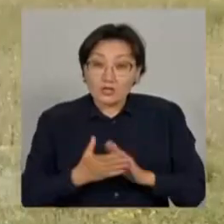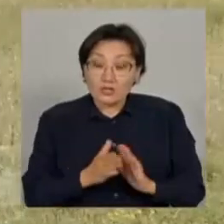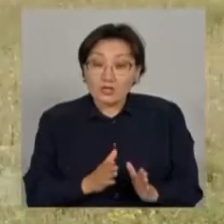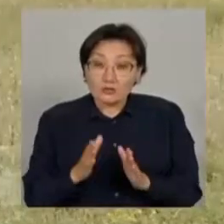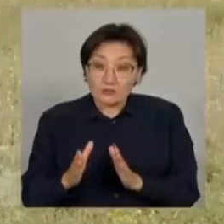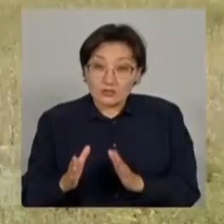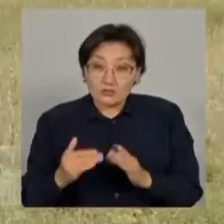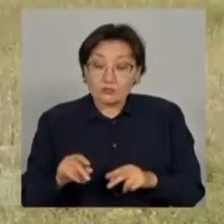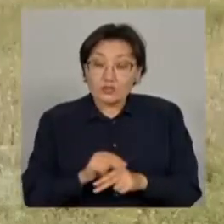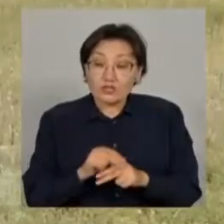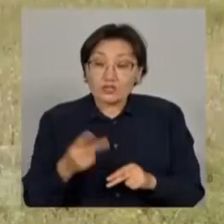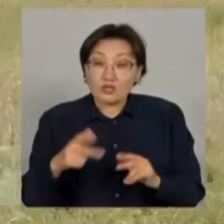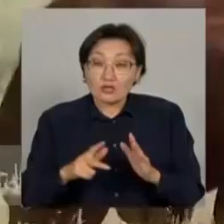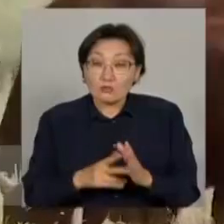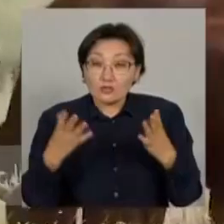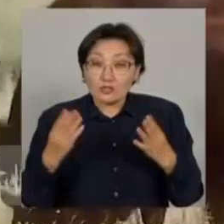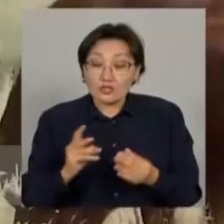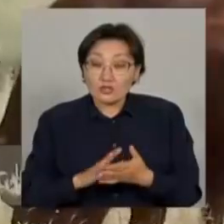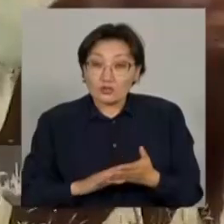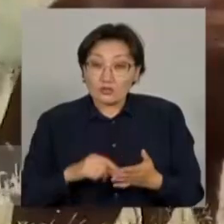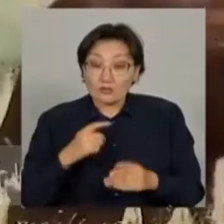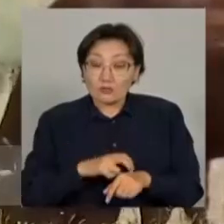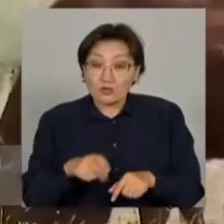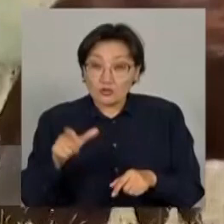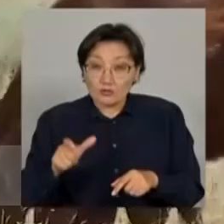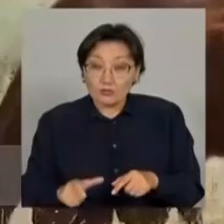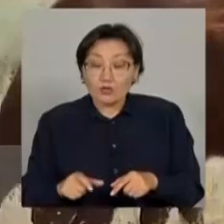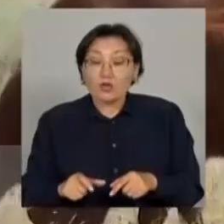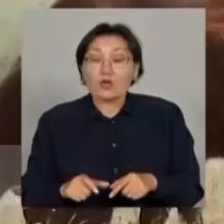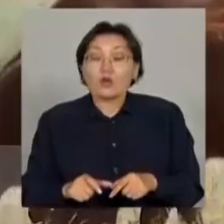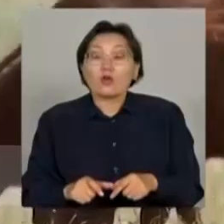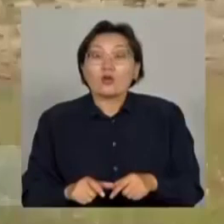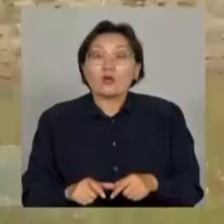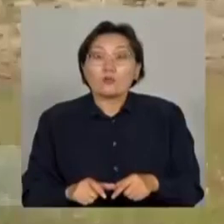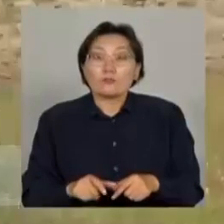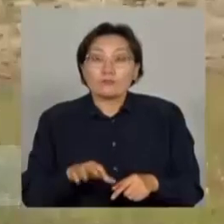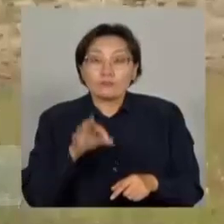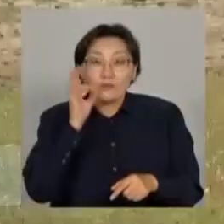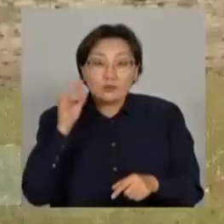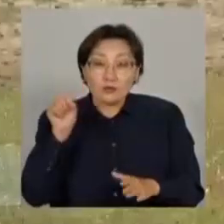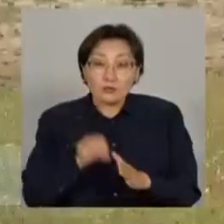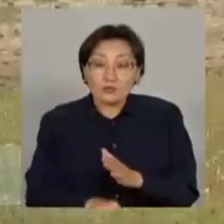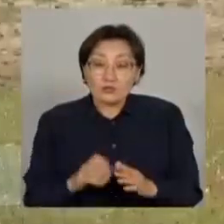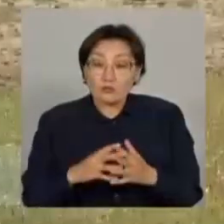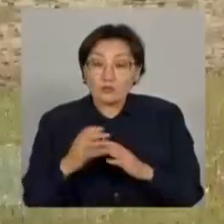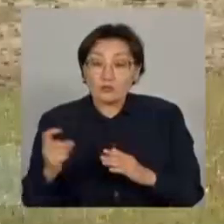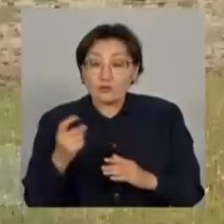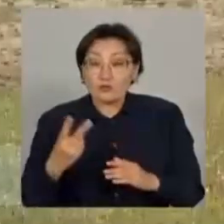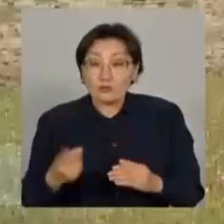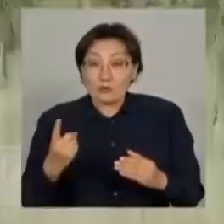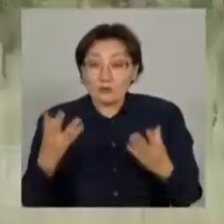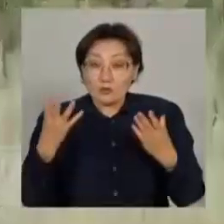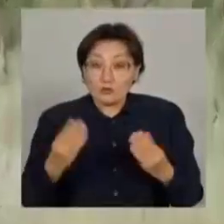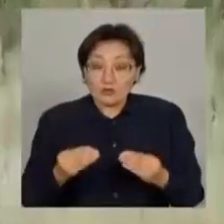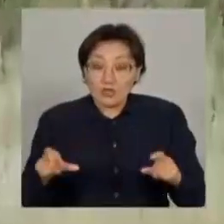қалыпты. Емдеу 28 күнге созылады дейді дәрігерлер. Ал түлкіні өлтірген. Осыдан кейін шаруа қожалығында 21 күндік